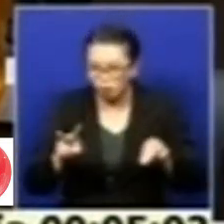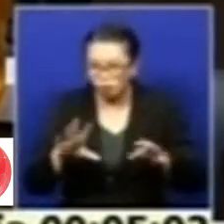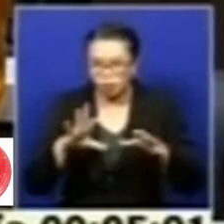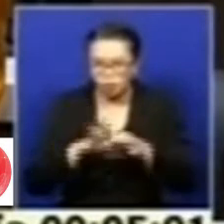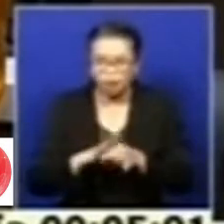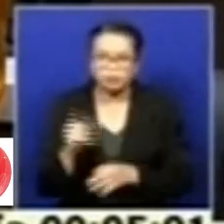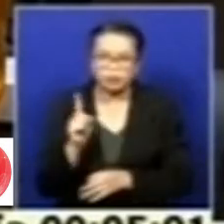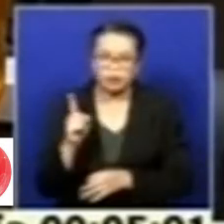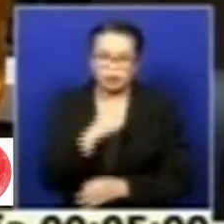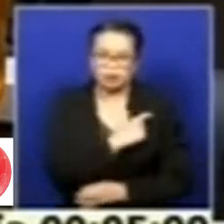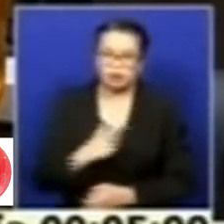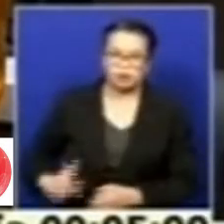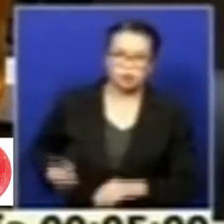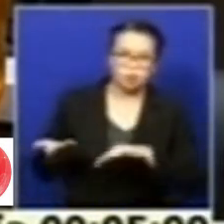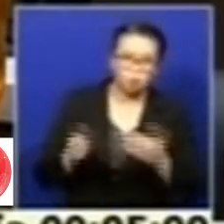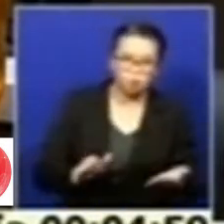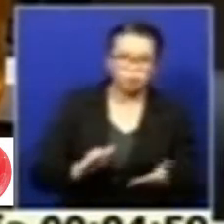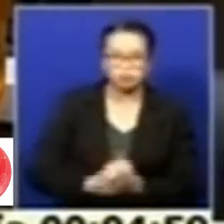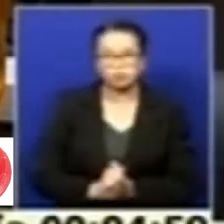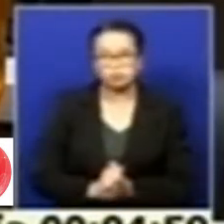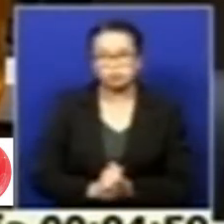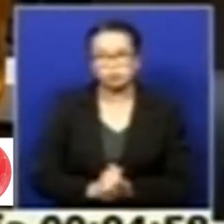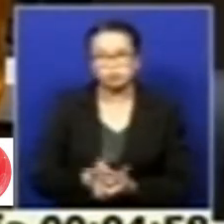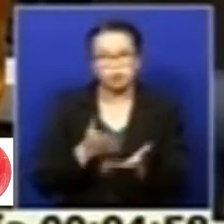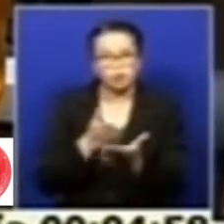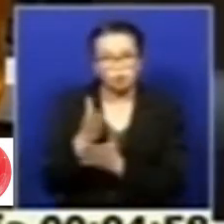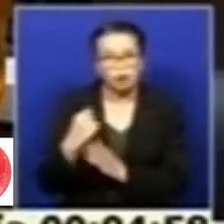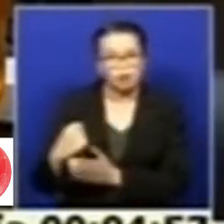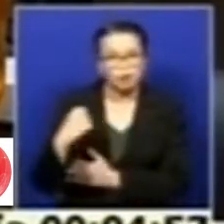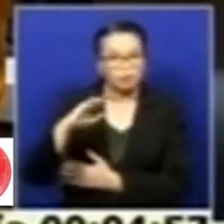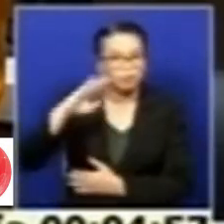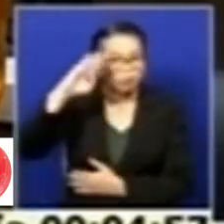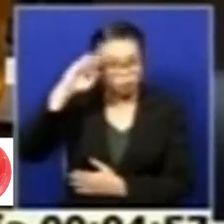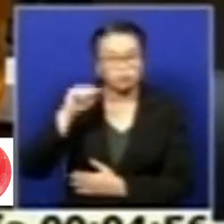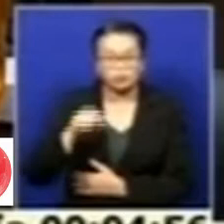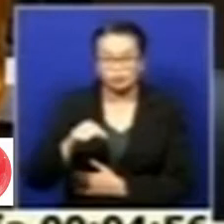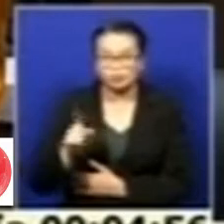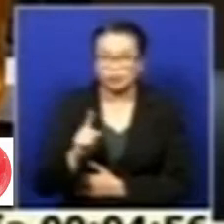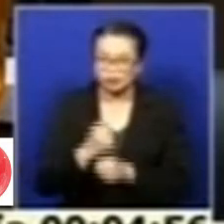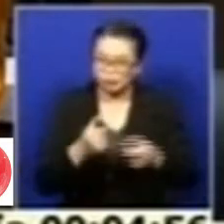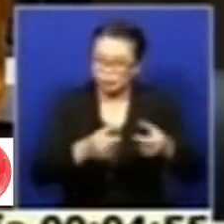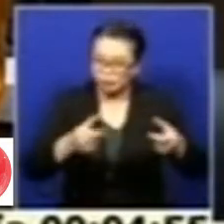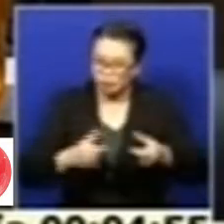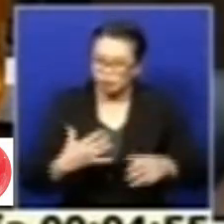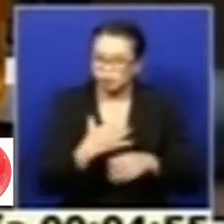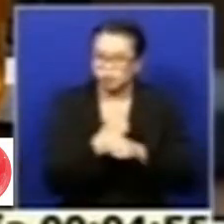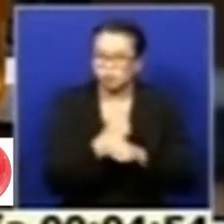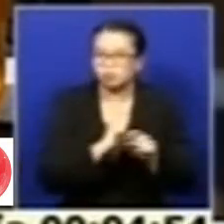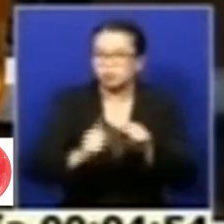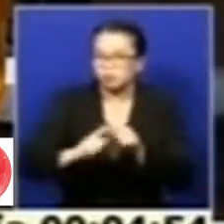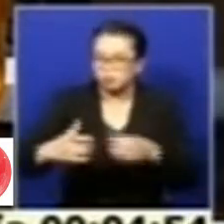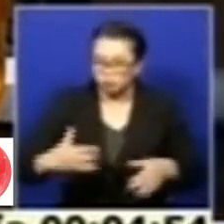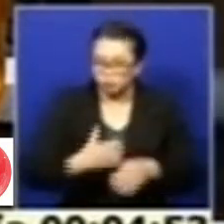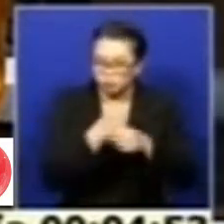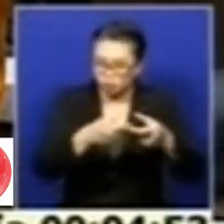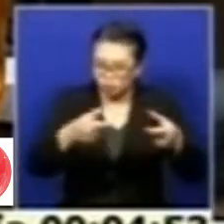ถาบันฝ่ายความมั่นคงที่ทำเอกสารดังกล่าวได้จัดทำเอกสารดังกล่าวเนี่ย